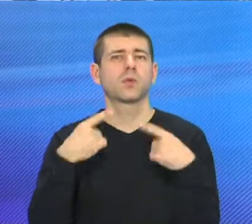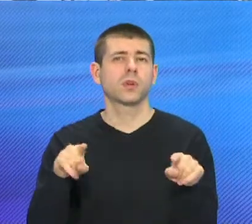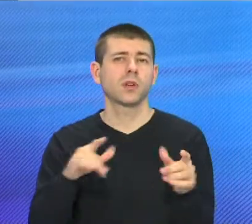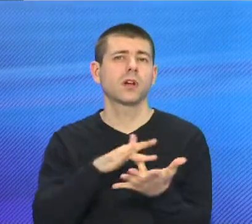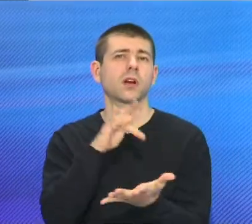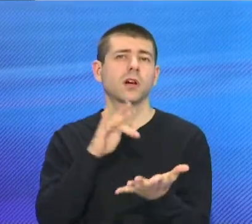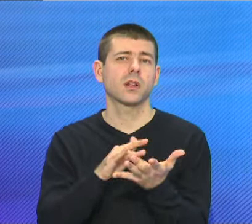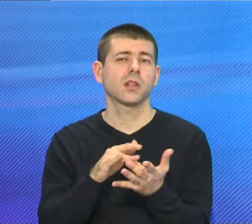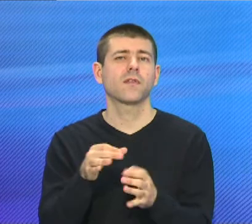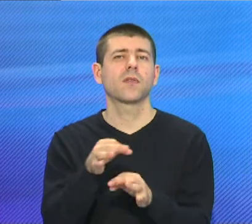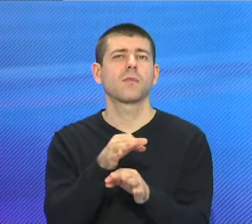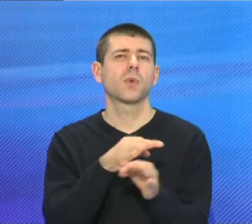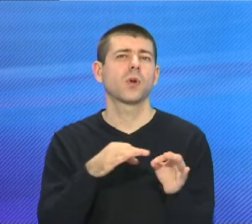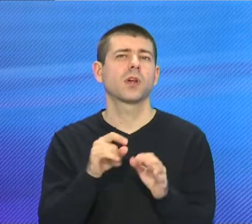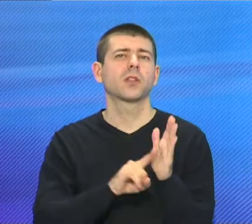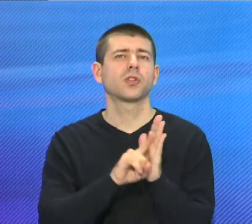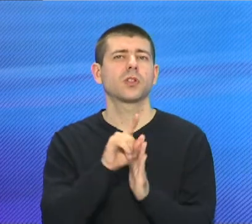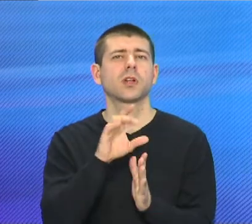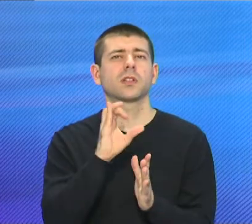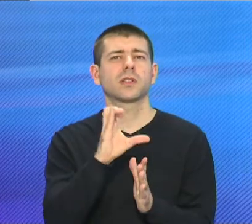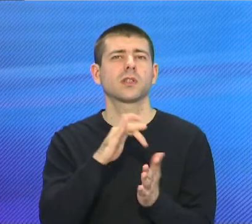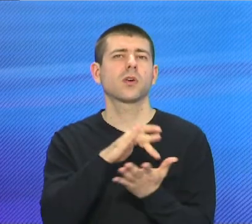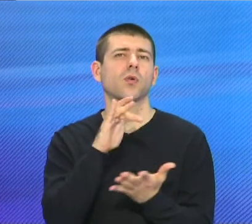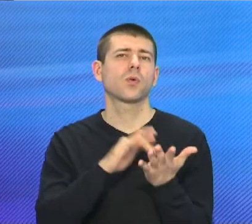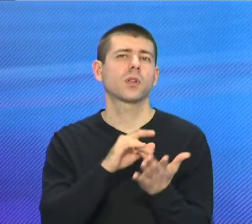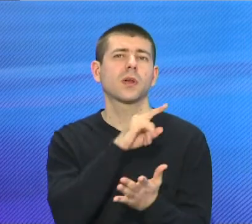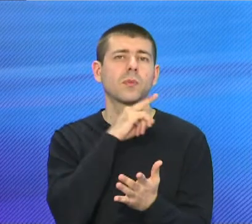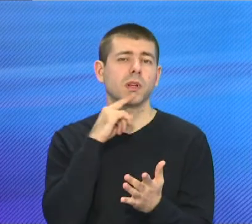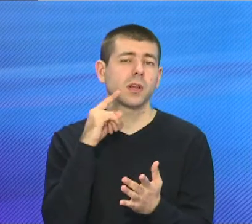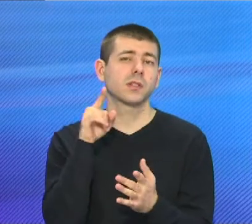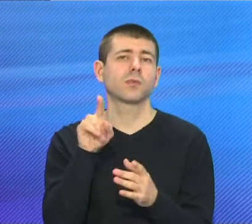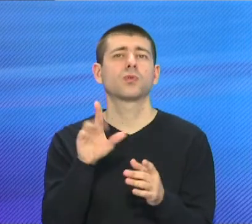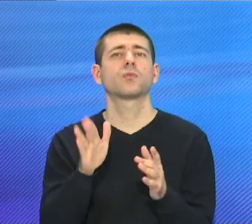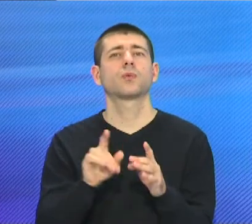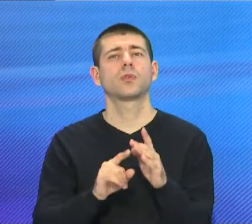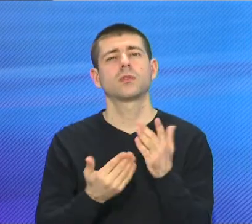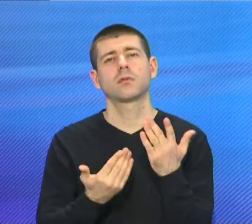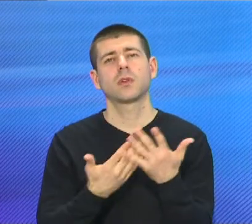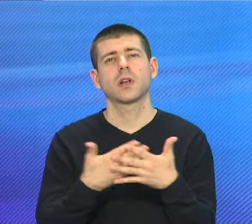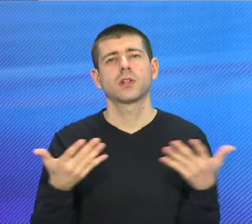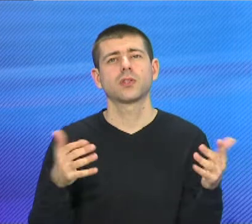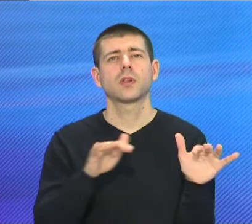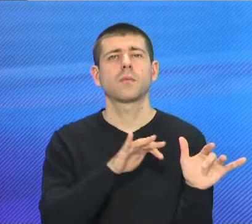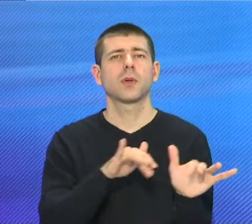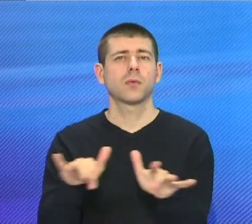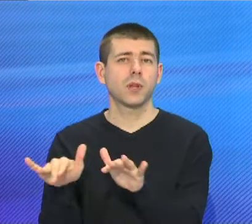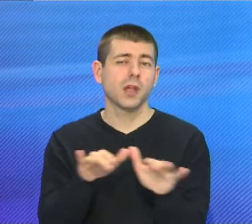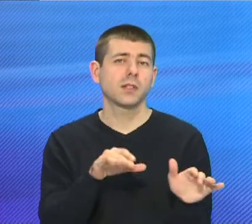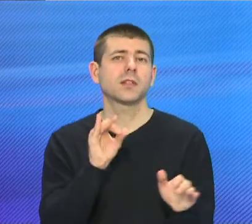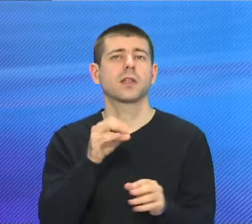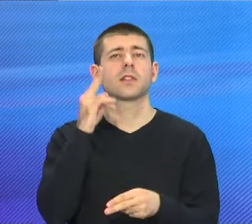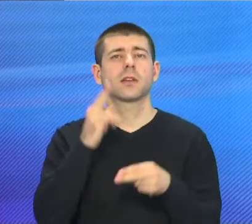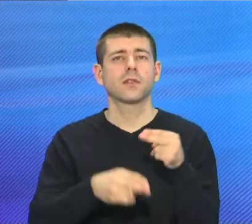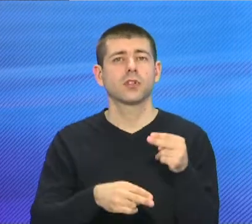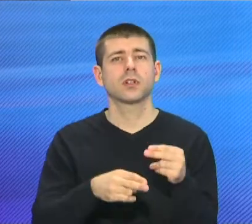Беларуси. Проект стартует с города Бреста. Там будут тоже очень большие значимые мероприятия. И